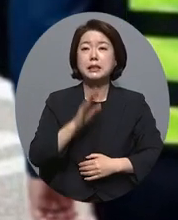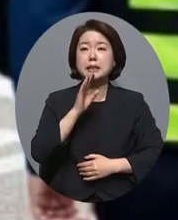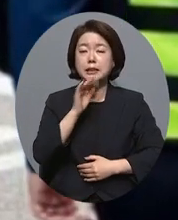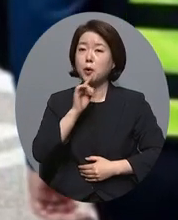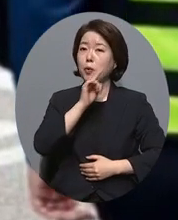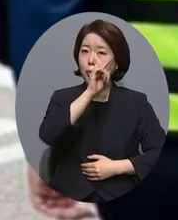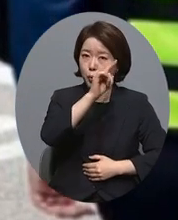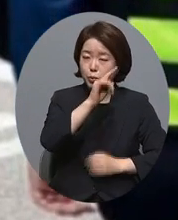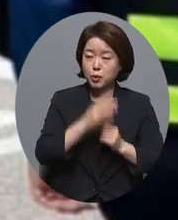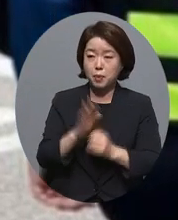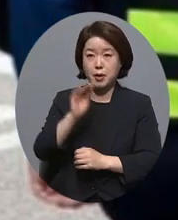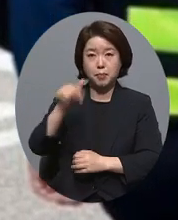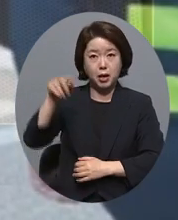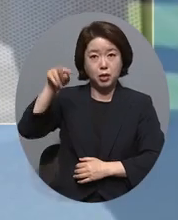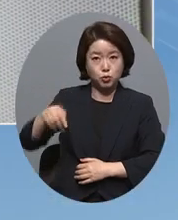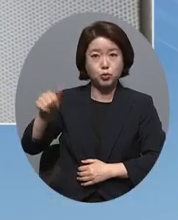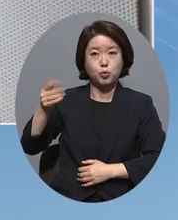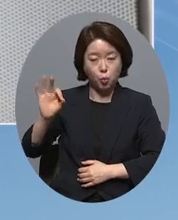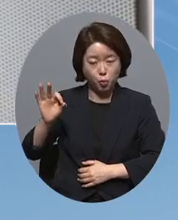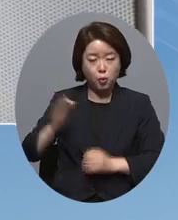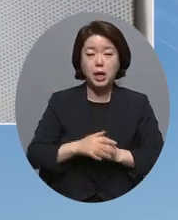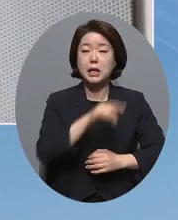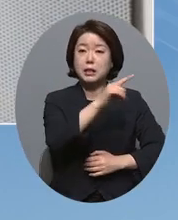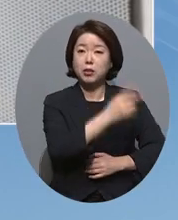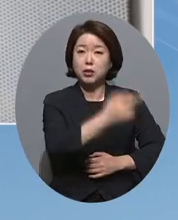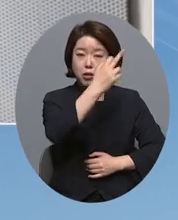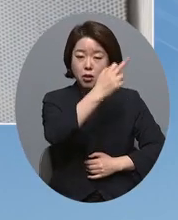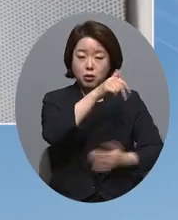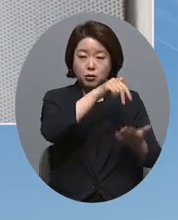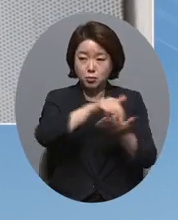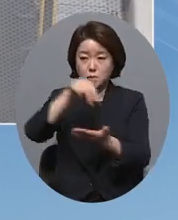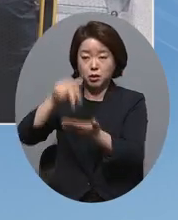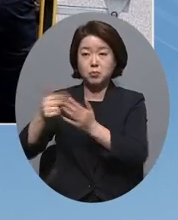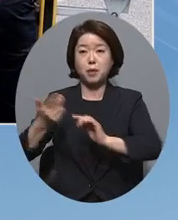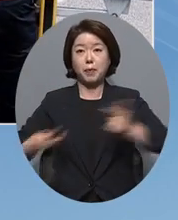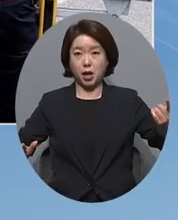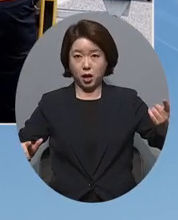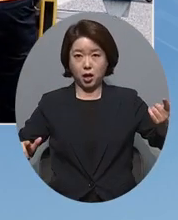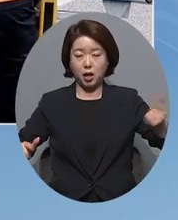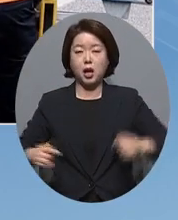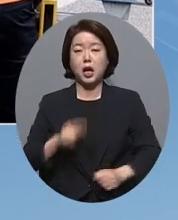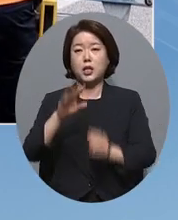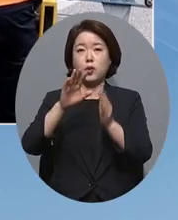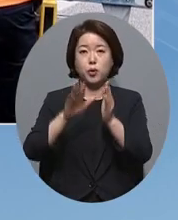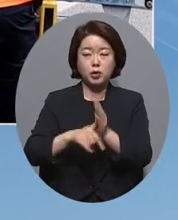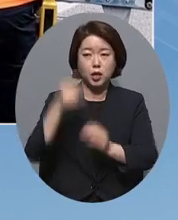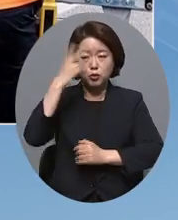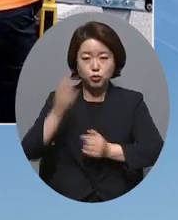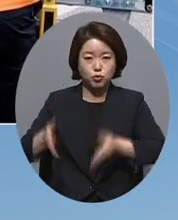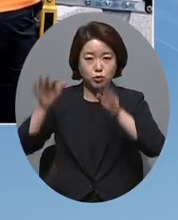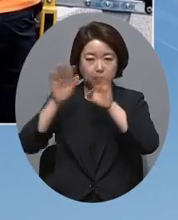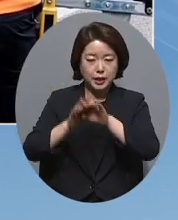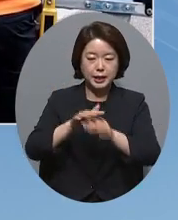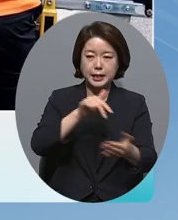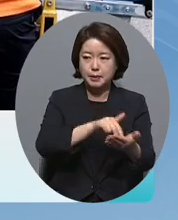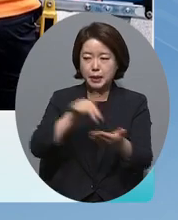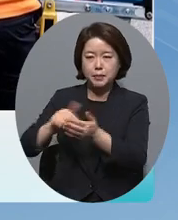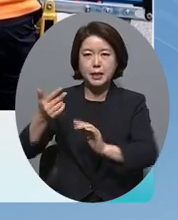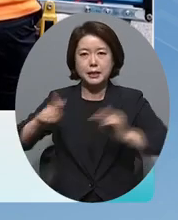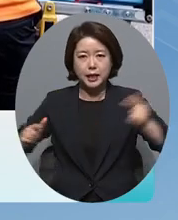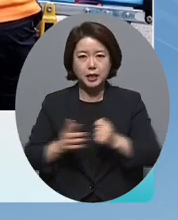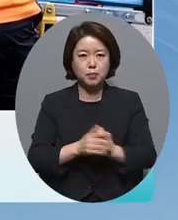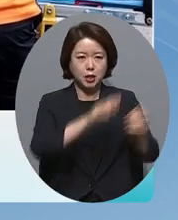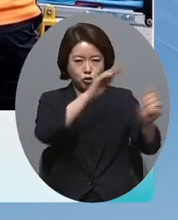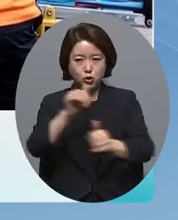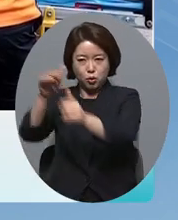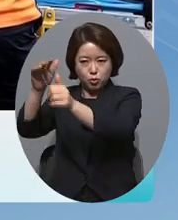한 박수홍씨와 박수홍씨의 친형측의 입장이 다르다 보니 이런 경우에는 수사기관에서는 서로 입장이 다르기 때문에 결국